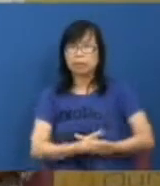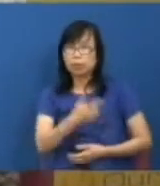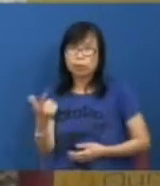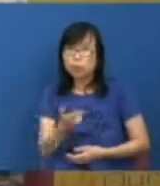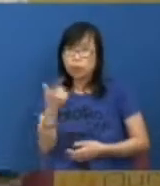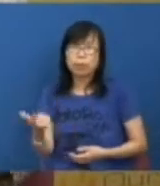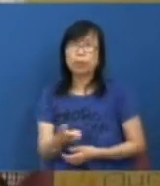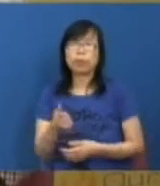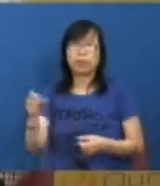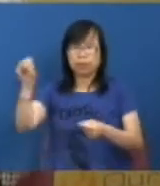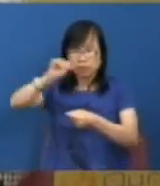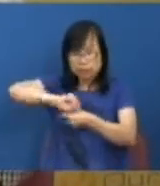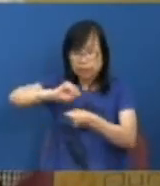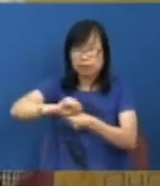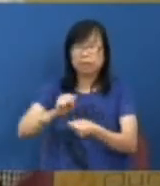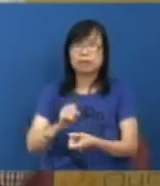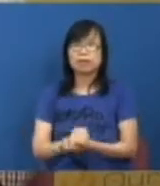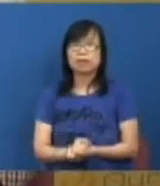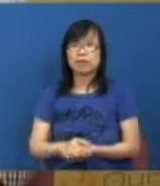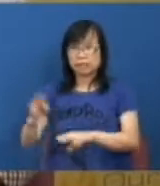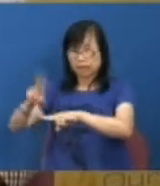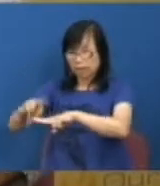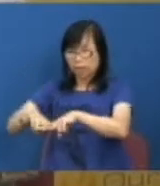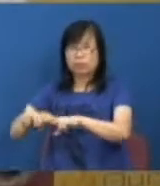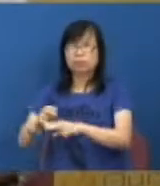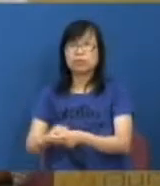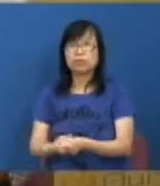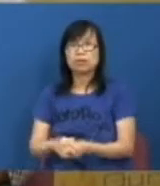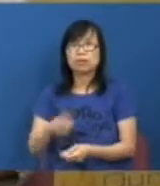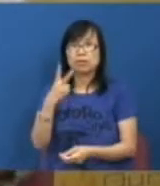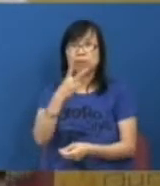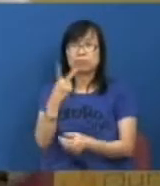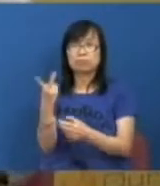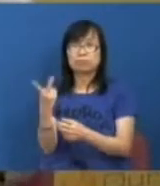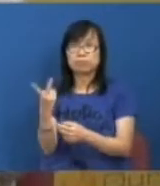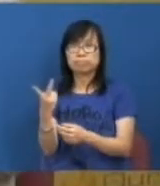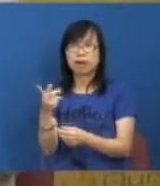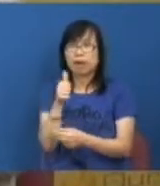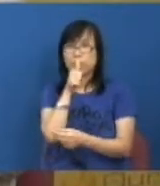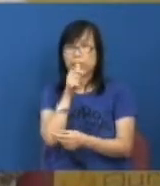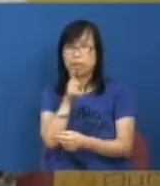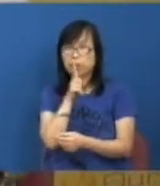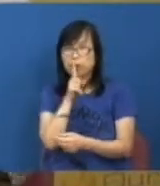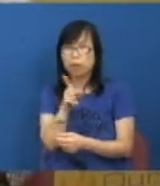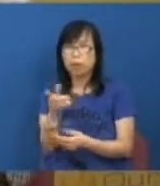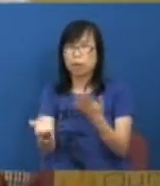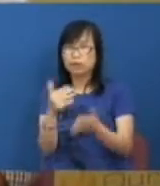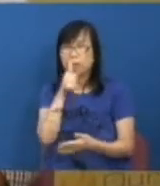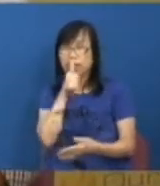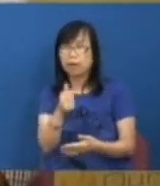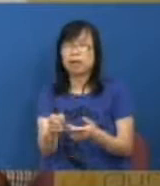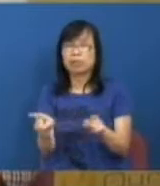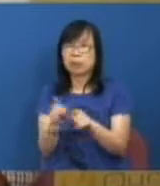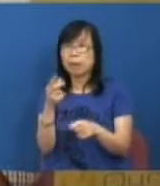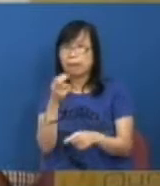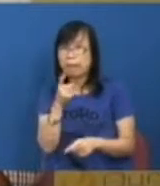咁再加埋咧有好多內地嘅同胞咧，佢兩者無論係父母同埋爸爸同埋媽媽咧，